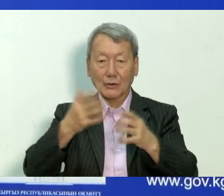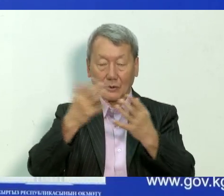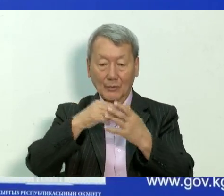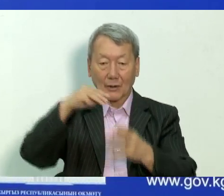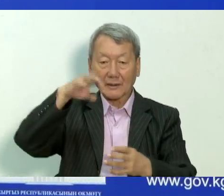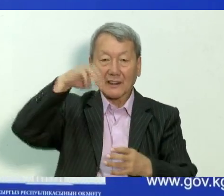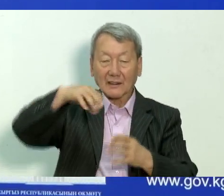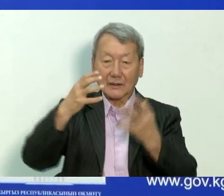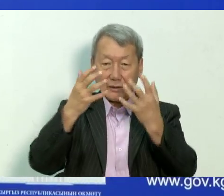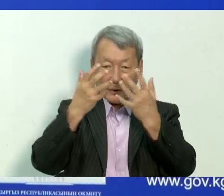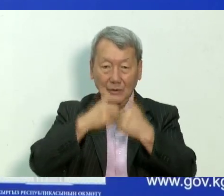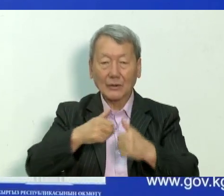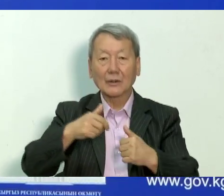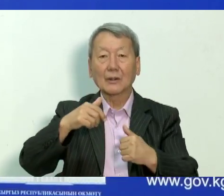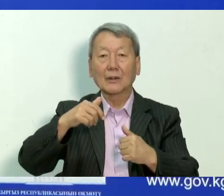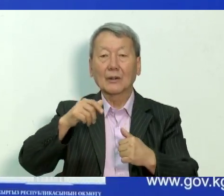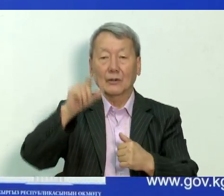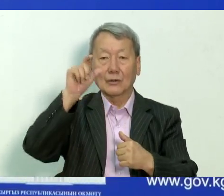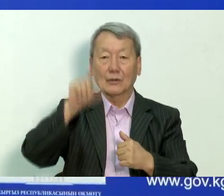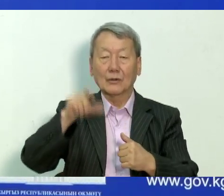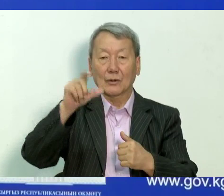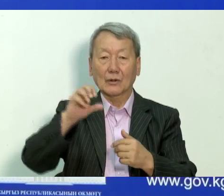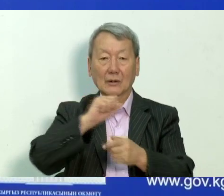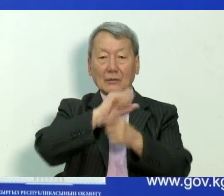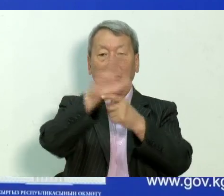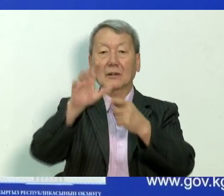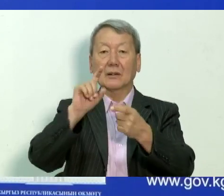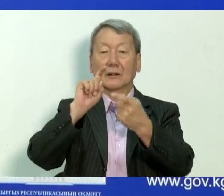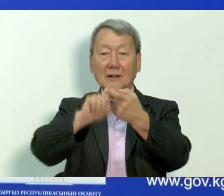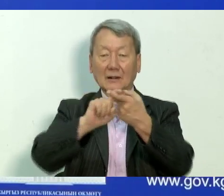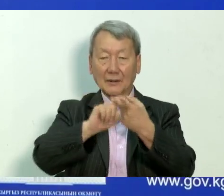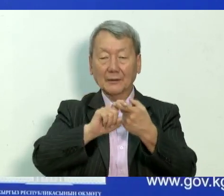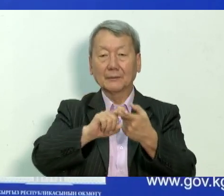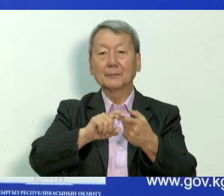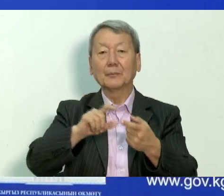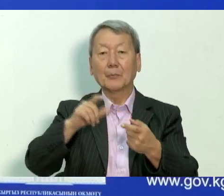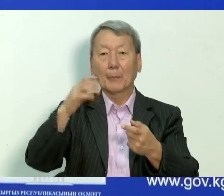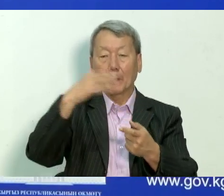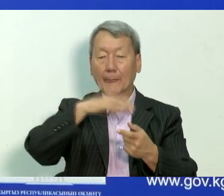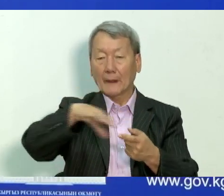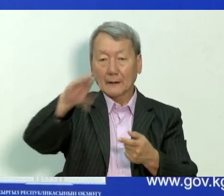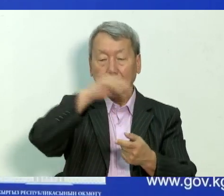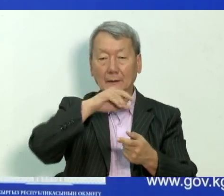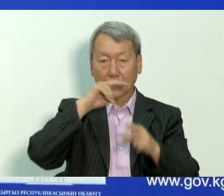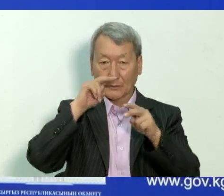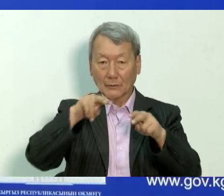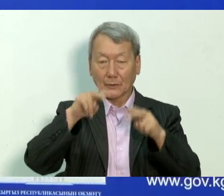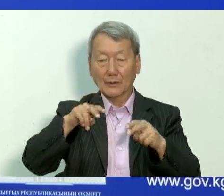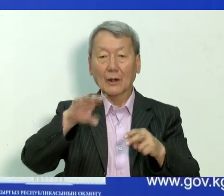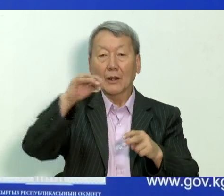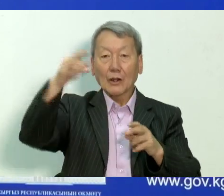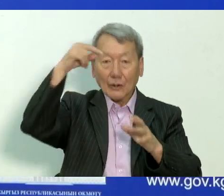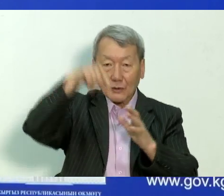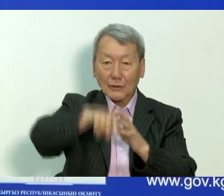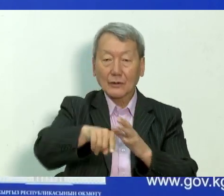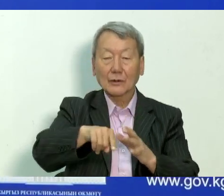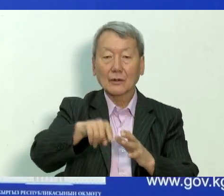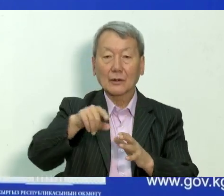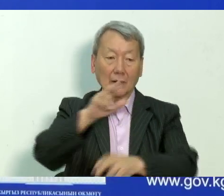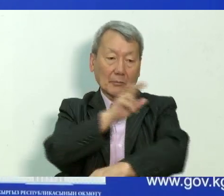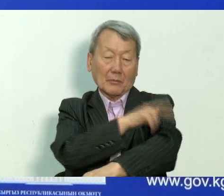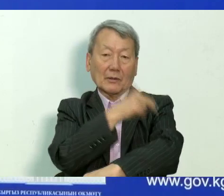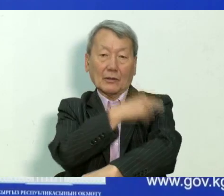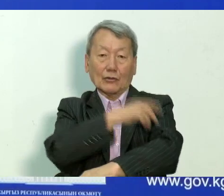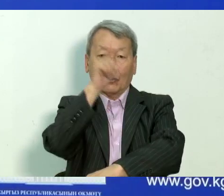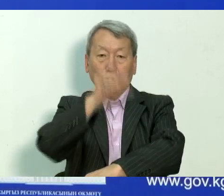тест системаларын камсыздоо, коронавирустук инфекциянын таралышын алдын алууга багытталган, анын ичинде